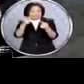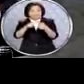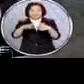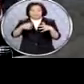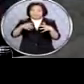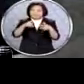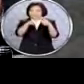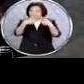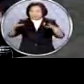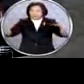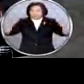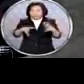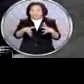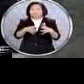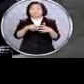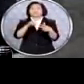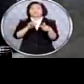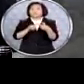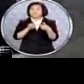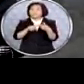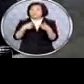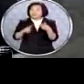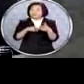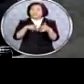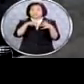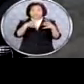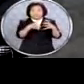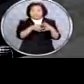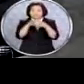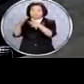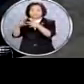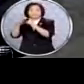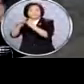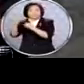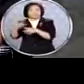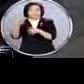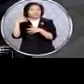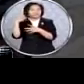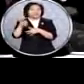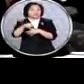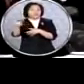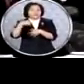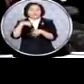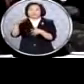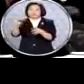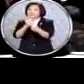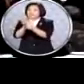合，更重要的是对于人民的托付不会忘记。